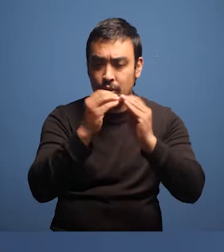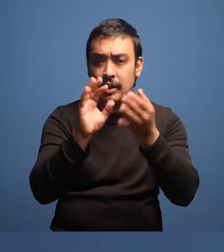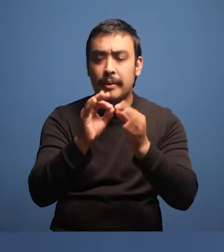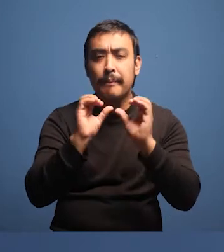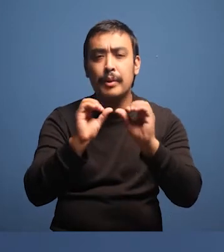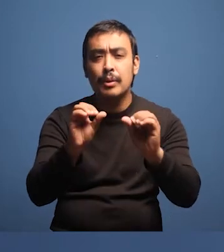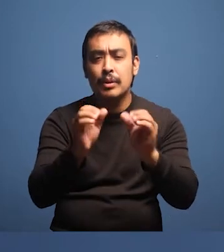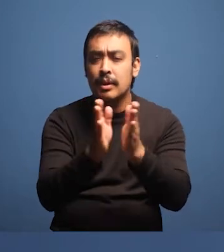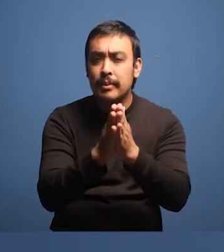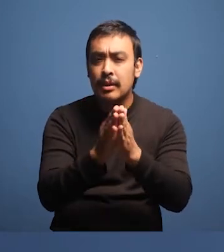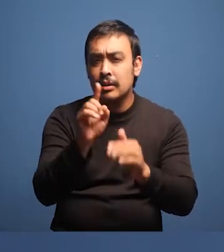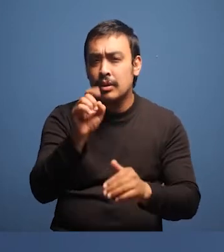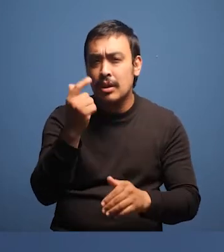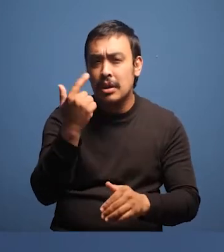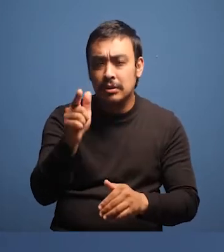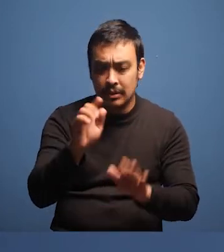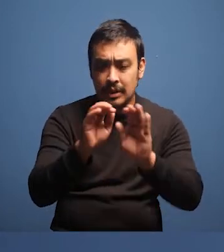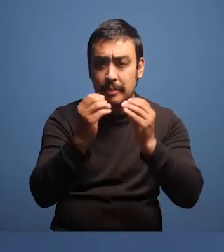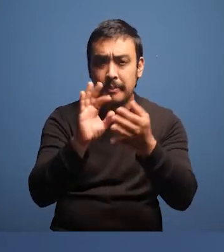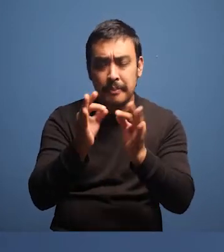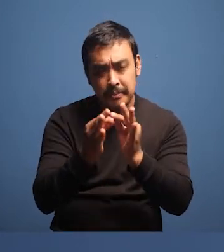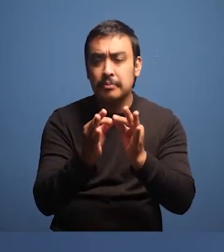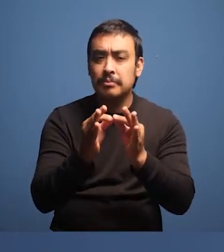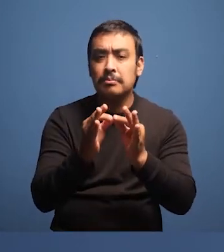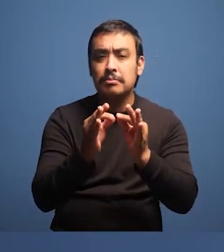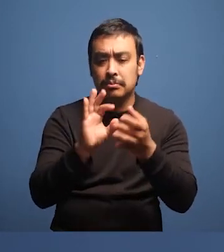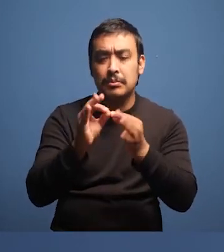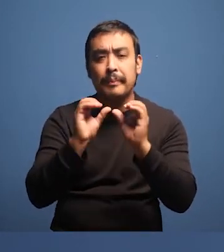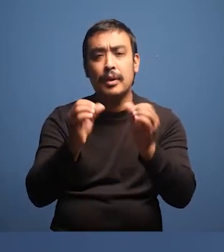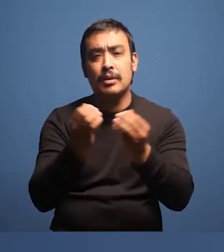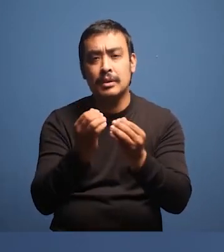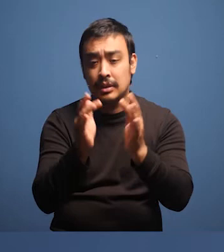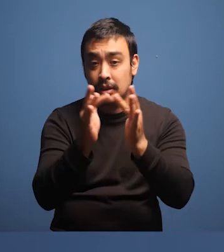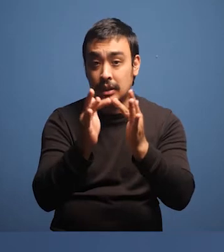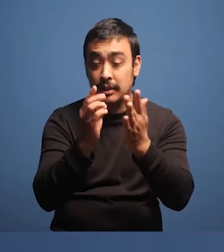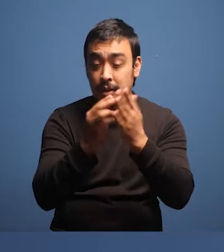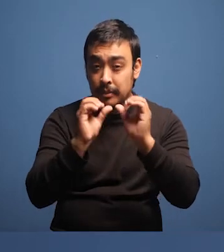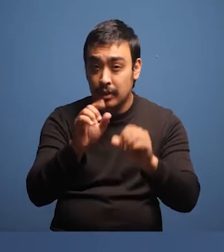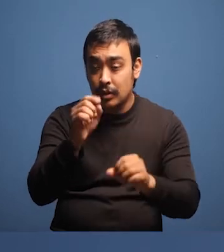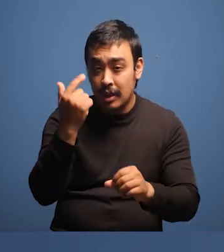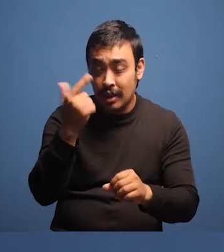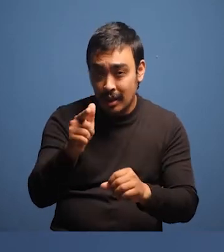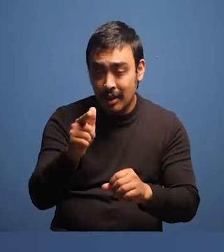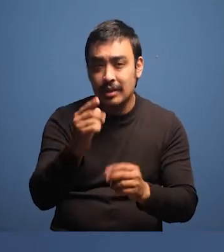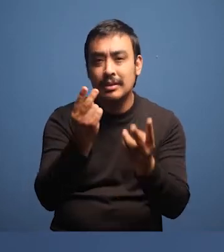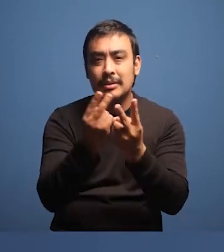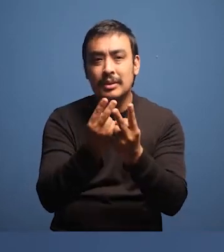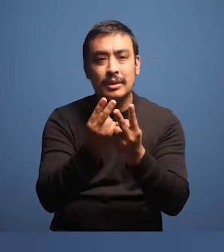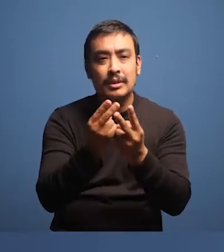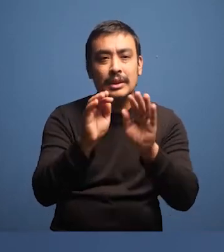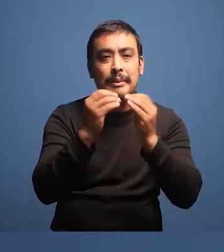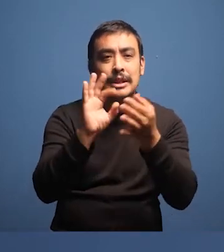अबाउट 10 मिलियन्स चाहिँ सोसियल मिडिया युजर्सहरू छ वेयरएज इन्टरनेट युजर्सहरू चाहिँ अबाउट 10 मिलियन्स छ तर भने सोसियल